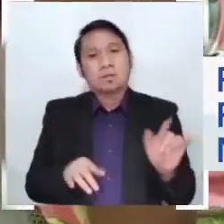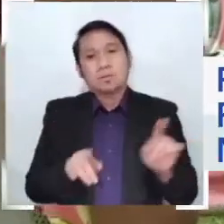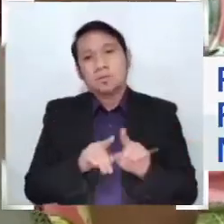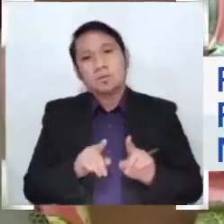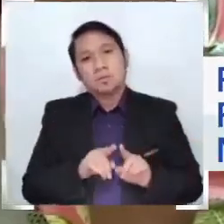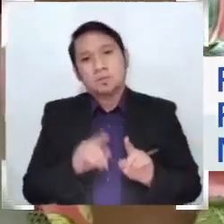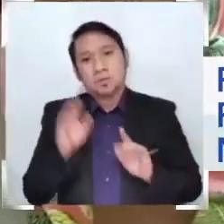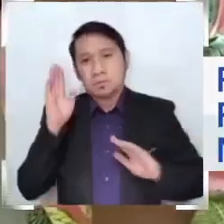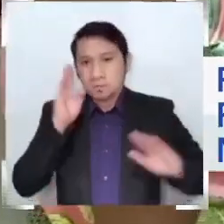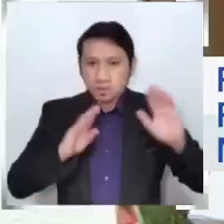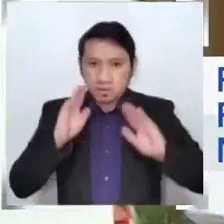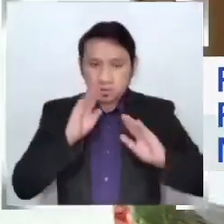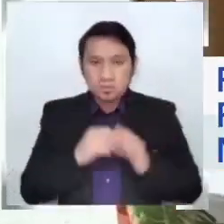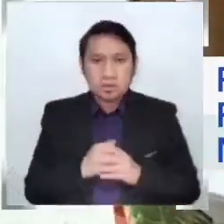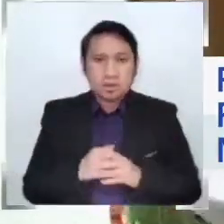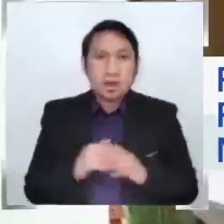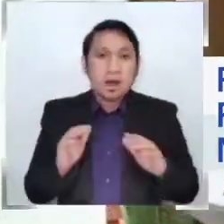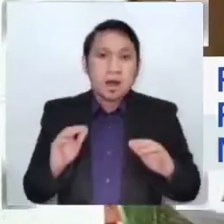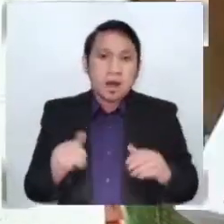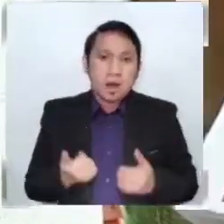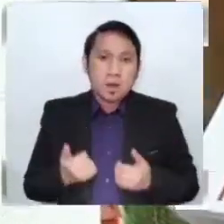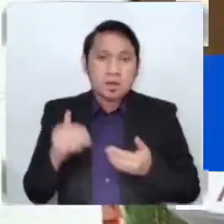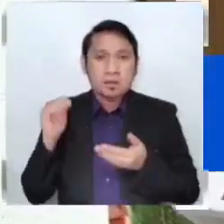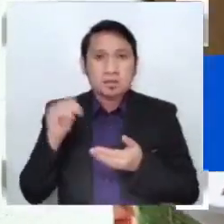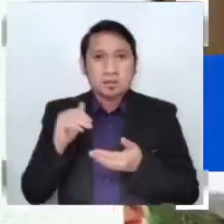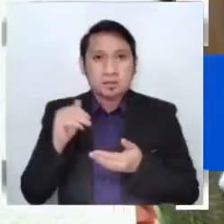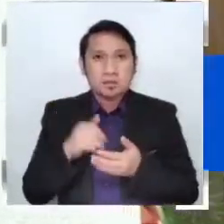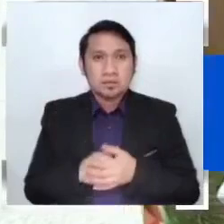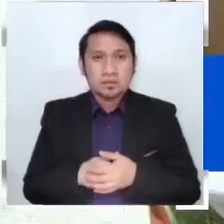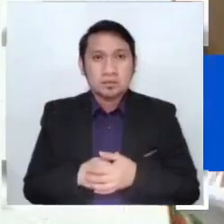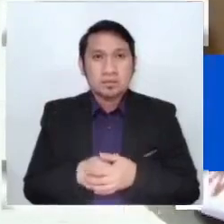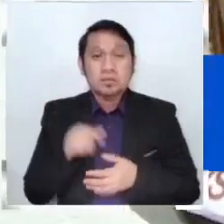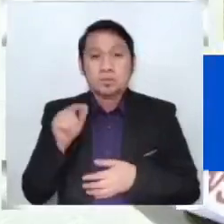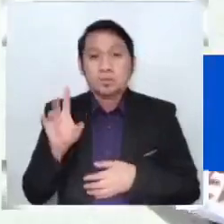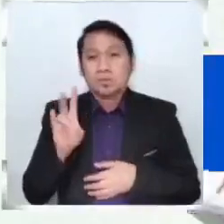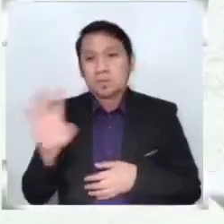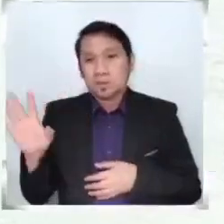yung pag-aaral po niya? Sawa ng Jose, 25.